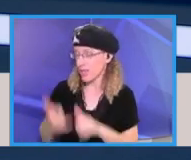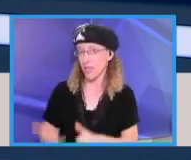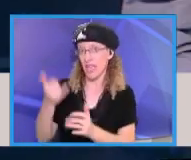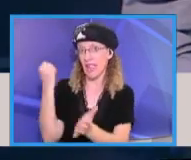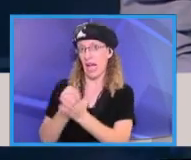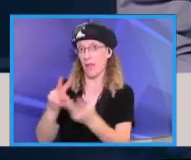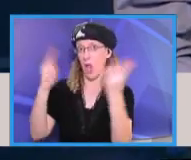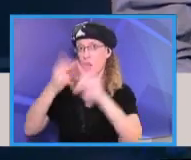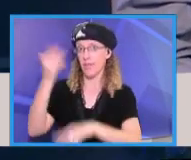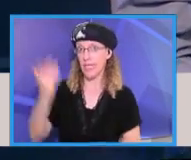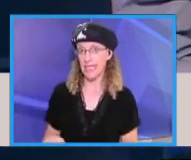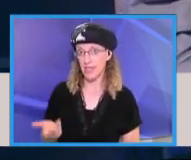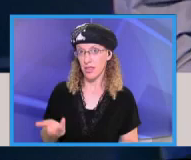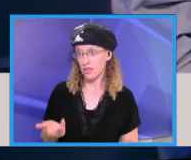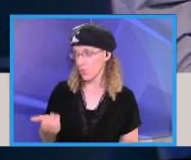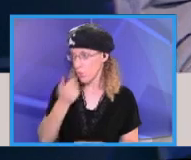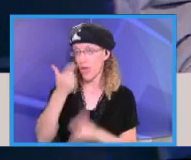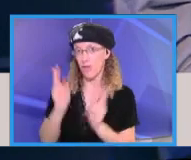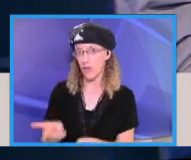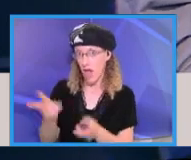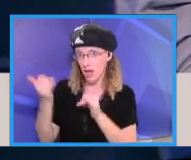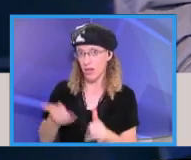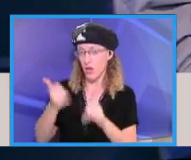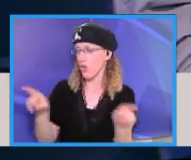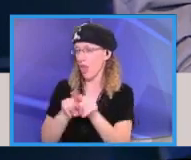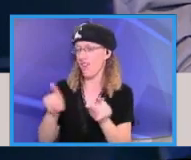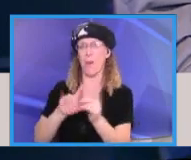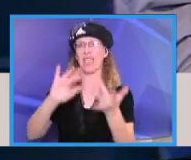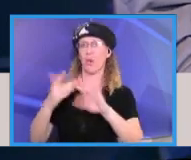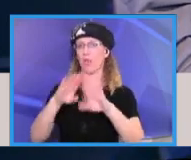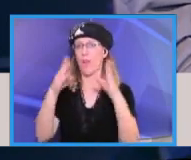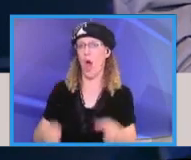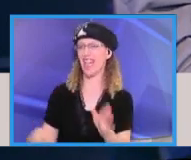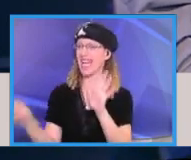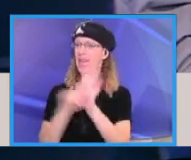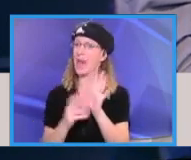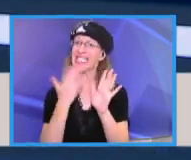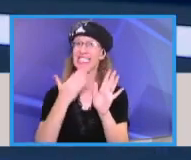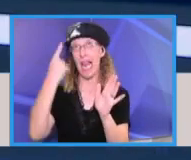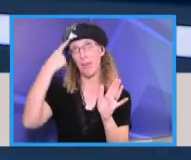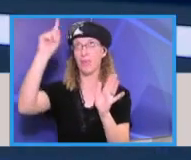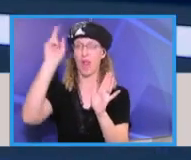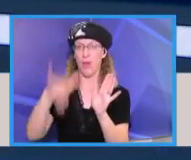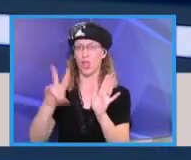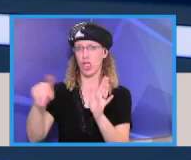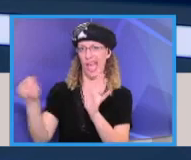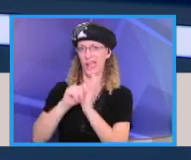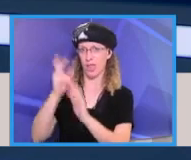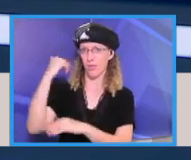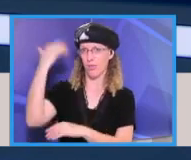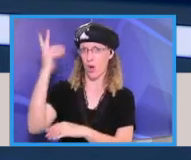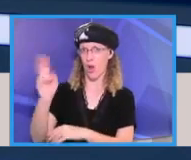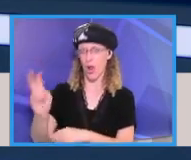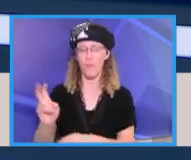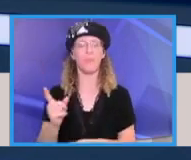בינלאומי בניגוד למה שנעשה בארץ, כמו מכון התקנים שממציא איזה תקן ישראלי, למרות שיש כבר תקן שהוא... והרבנות לא מונעת דברים